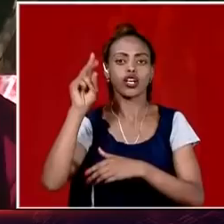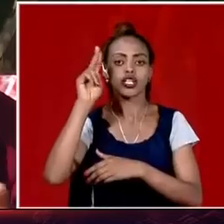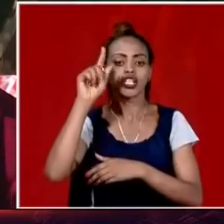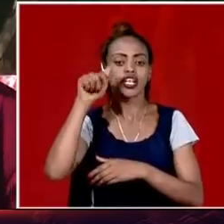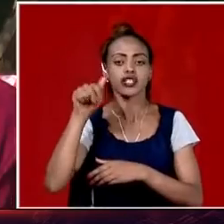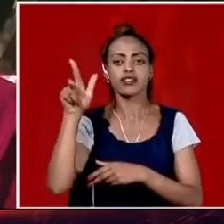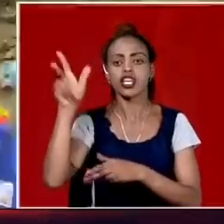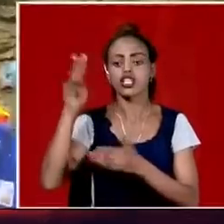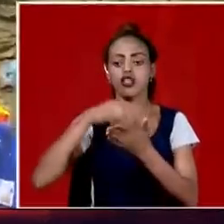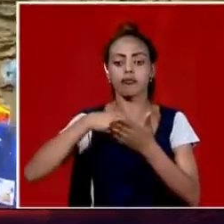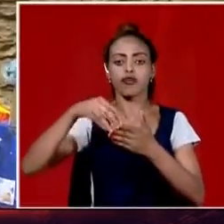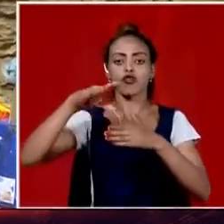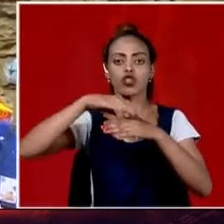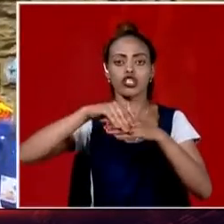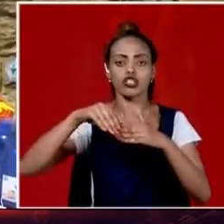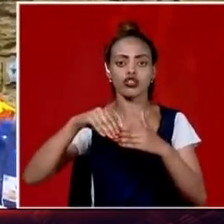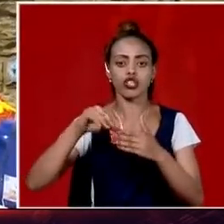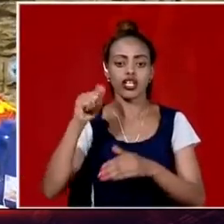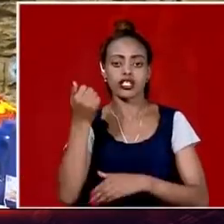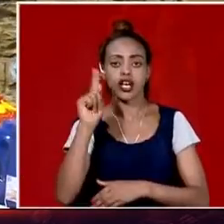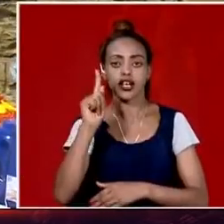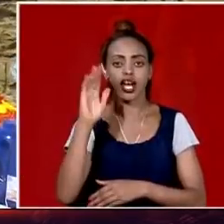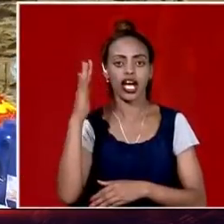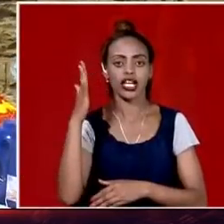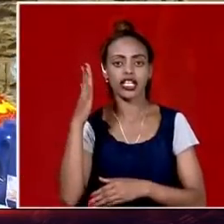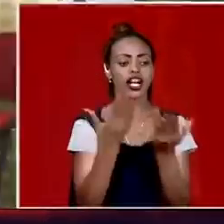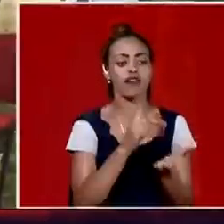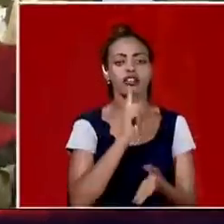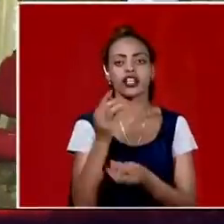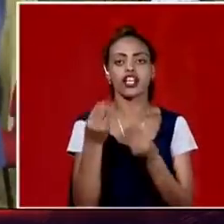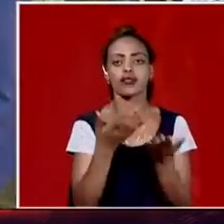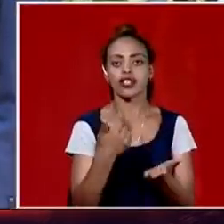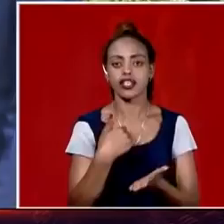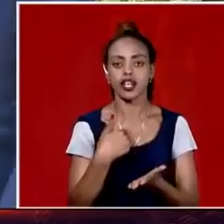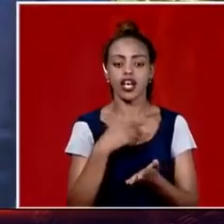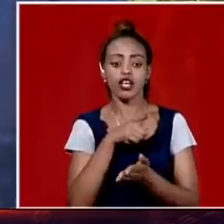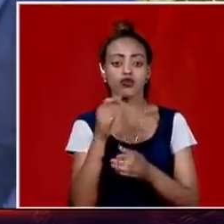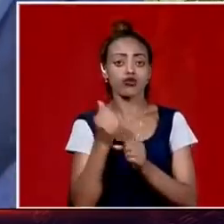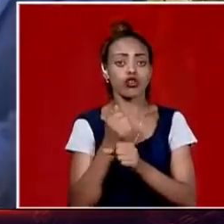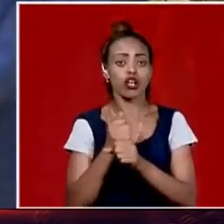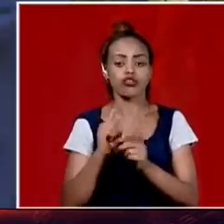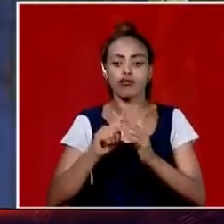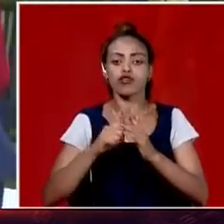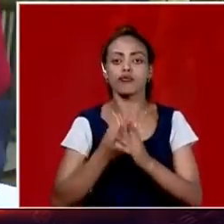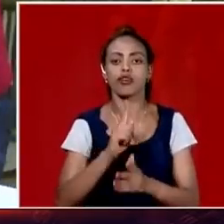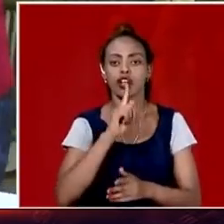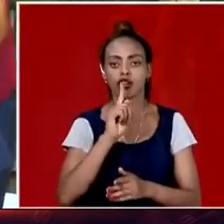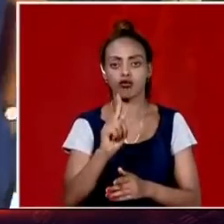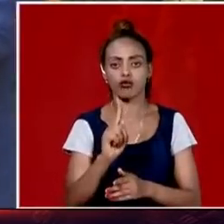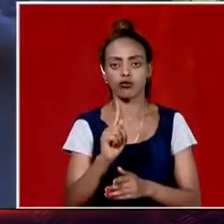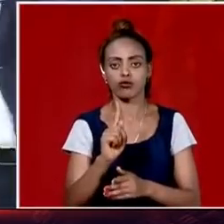2.3 ሚልዮን ቅርሺ 11 ዓይነት ቀረባት ኢና ቅሪብ። እዚ ስራሕ እዚ ናብ መጀመርያና እዩ ኢልና ኢና